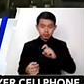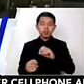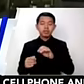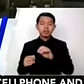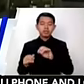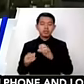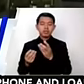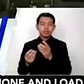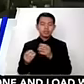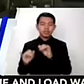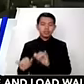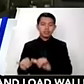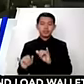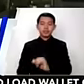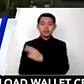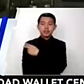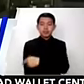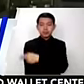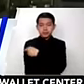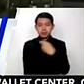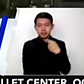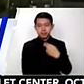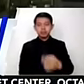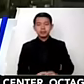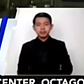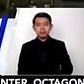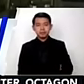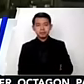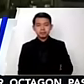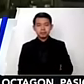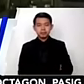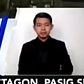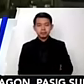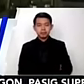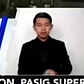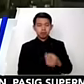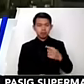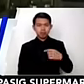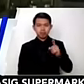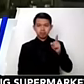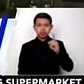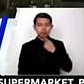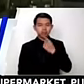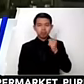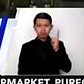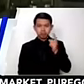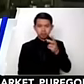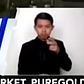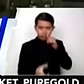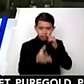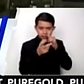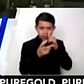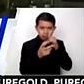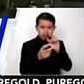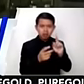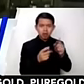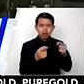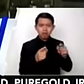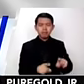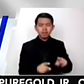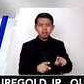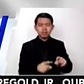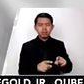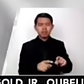na na ginagawa sa anak mo parang yung Tago sa ano mo sa puso mo yung kerot